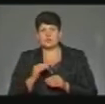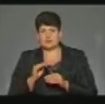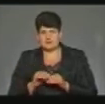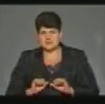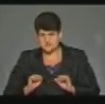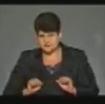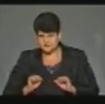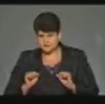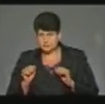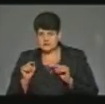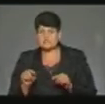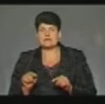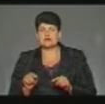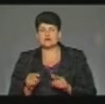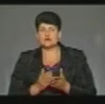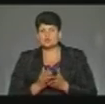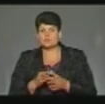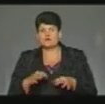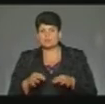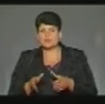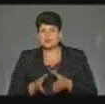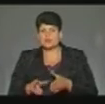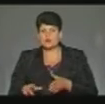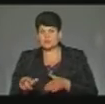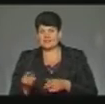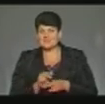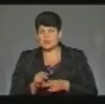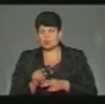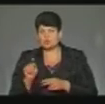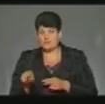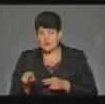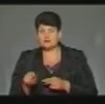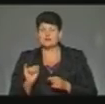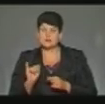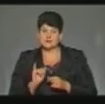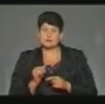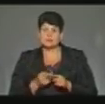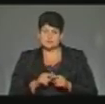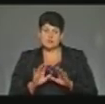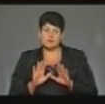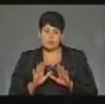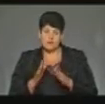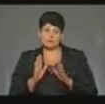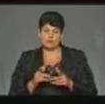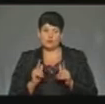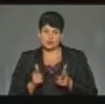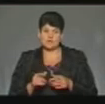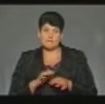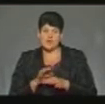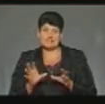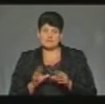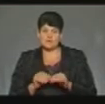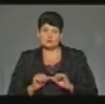трошки зусиль. От, служба автомобільних доріг їх відремонтувала. І на даний момент був погоджений проект спільними